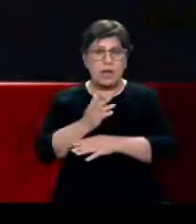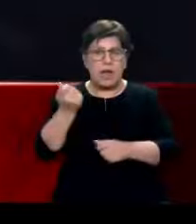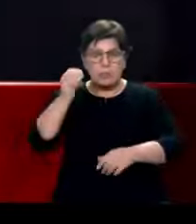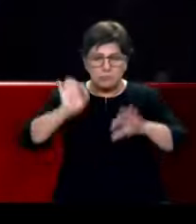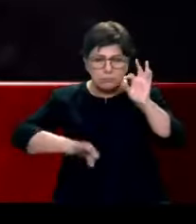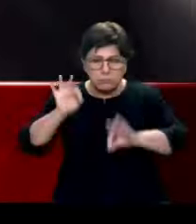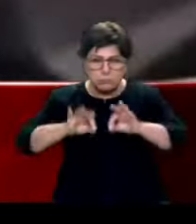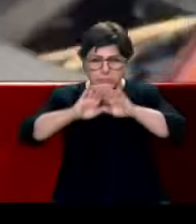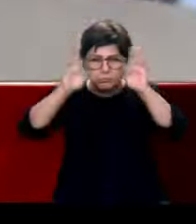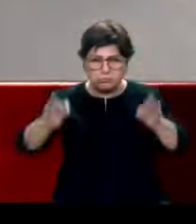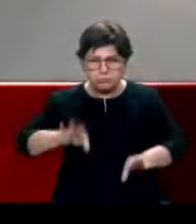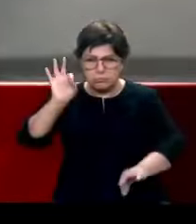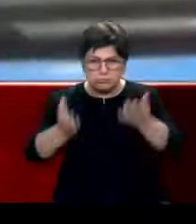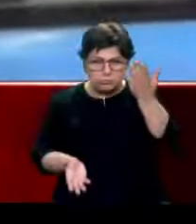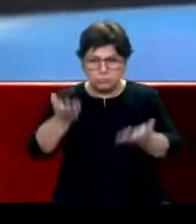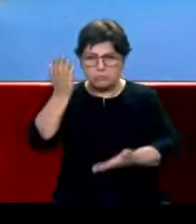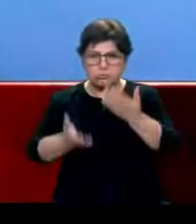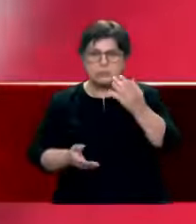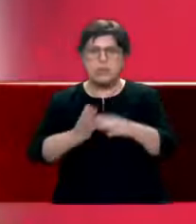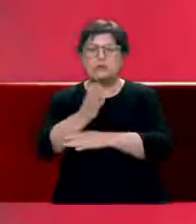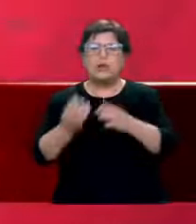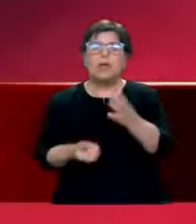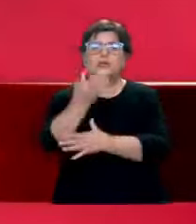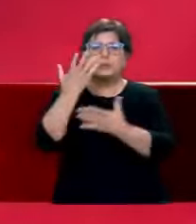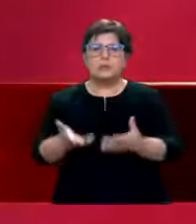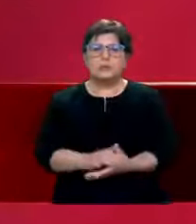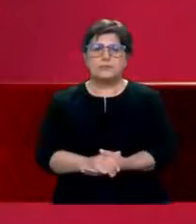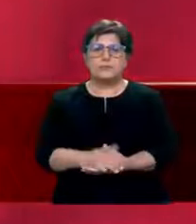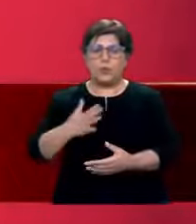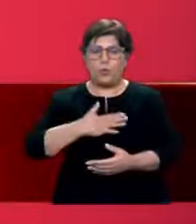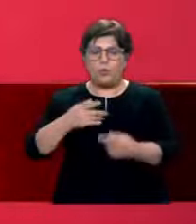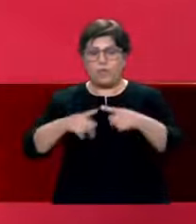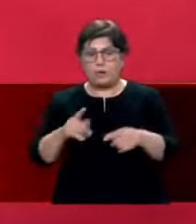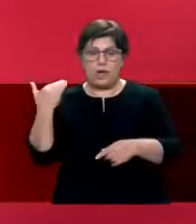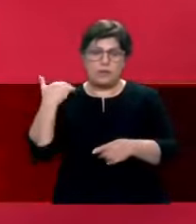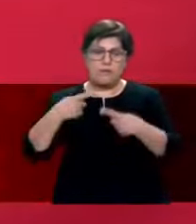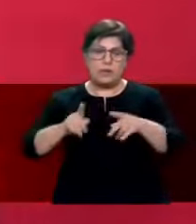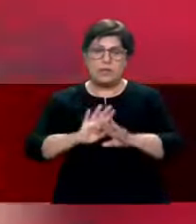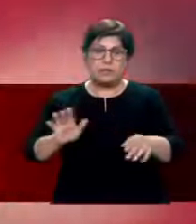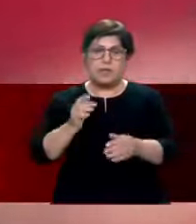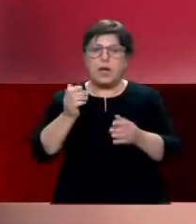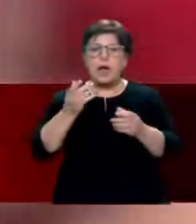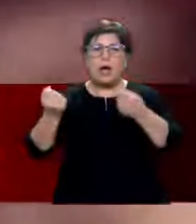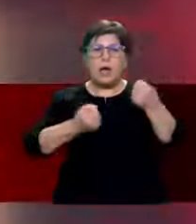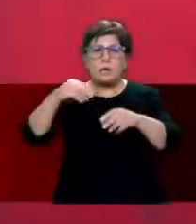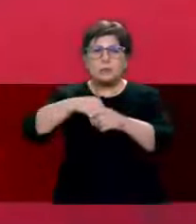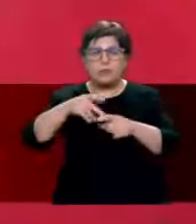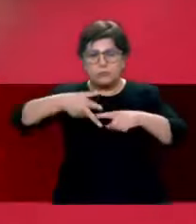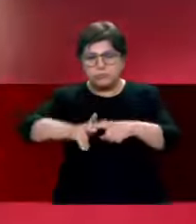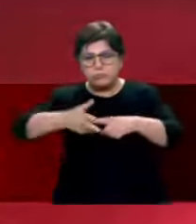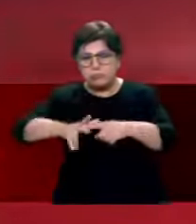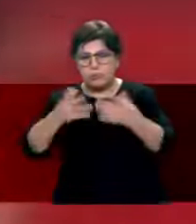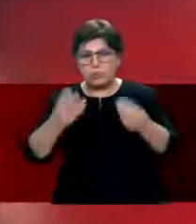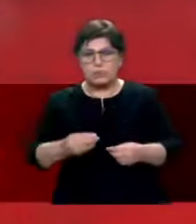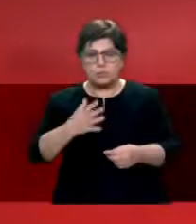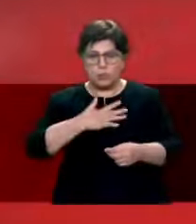lifte sokulup kontroller başlayınca ortaya çıktı abi önü farklı arkası farklı değil araba şuradan kesilmiş Marsh bellen kesilmiş şu